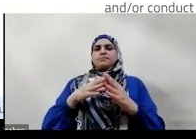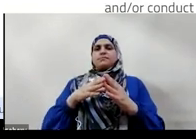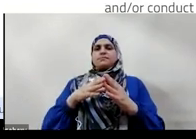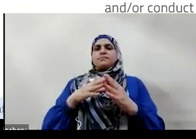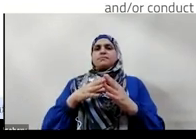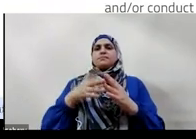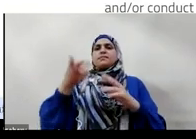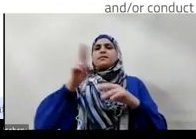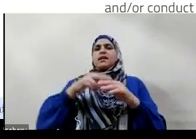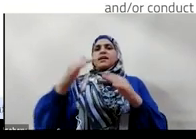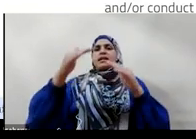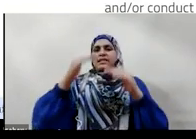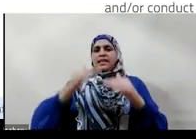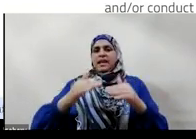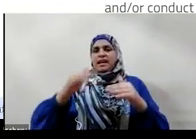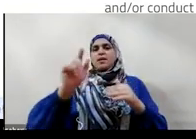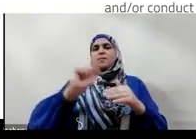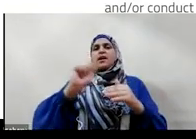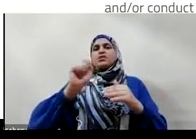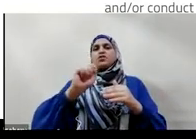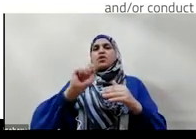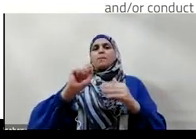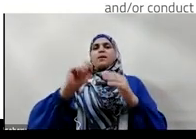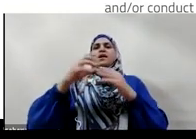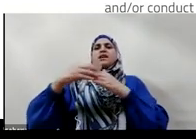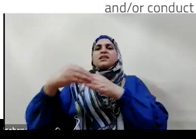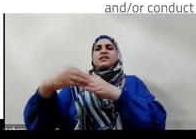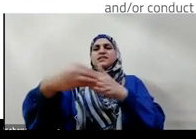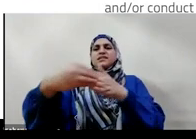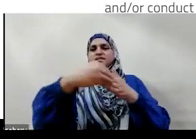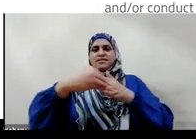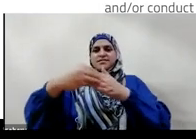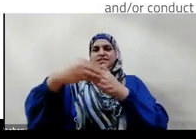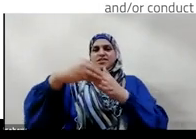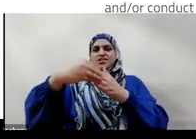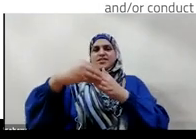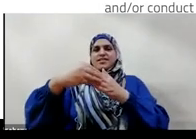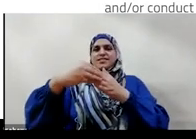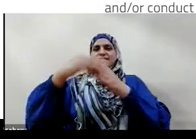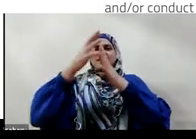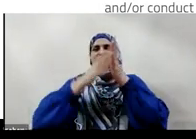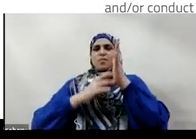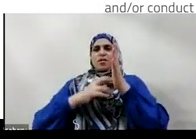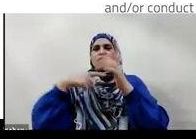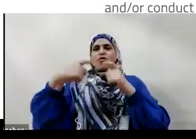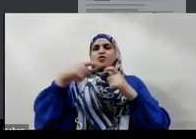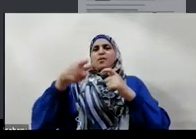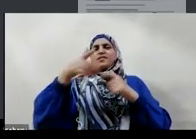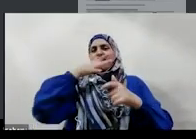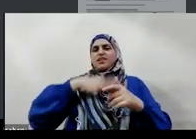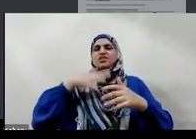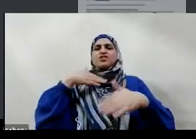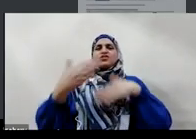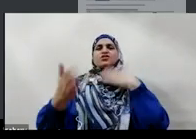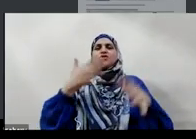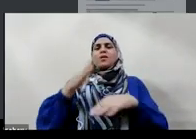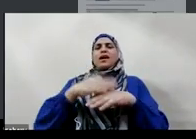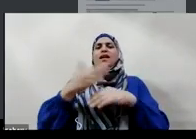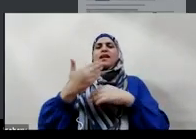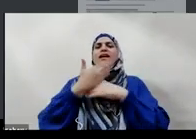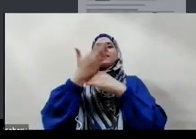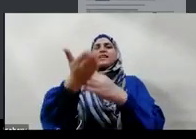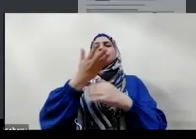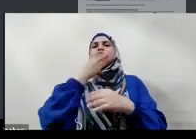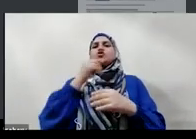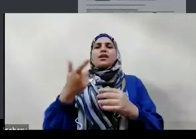وهلاقي document مكتوب عليه online application instructions، ده الدوكيمنت الخاص بإرشادات التقديم اللي كنت بقول لحضراتكم